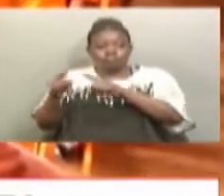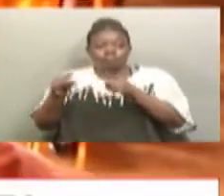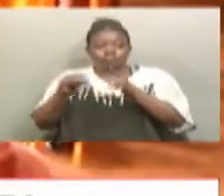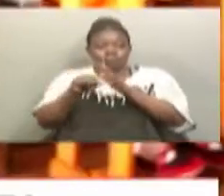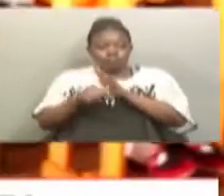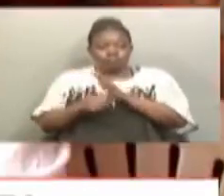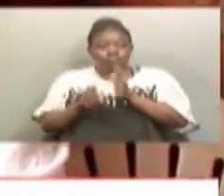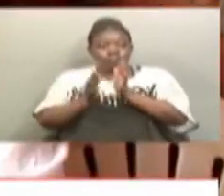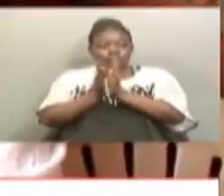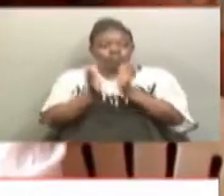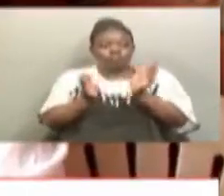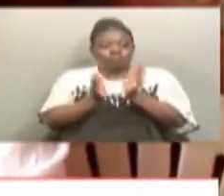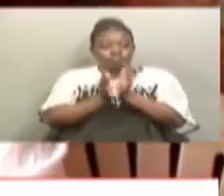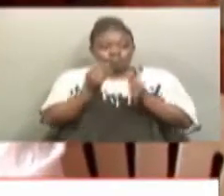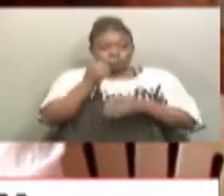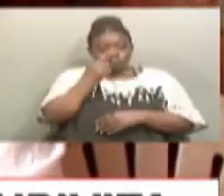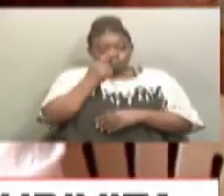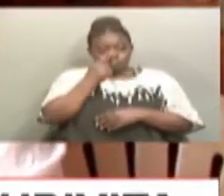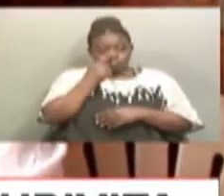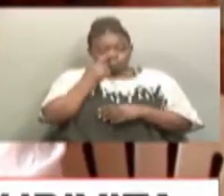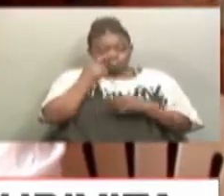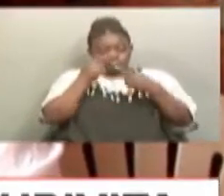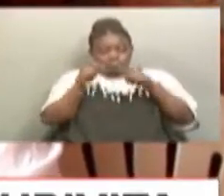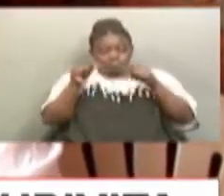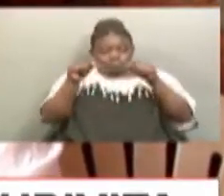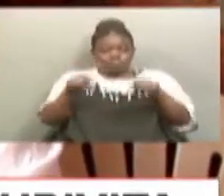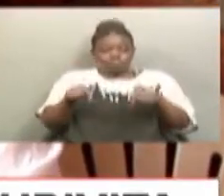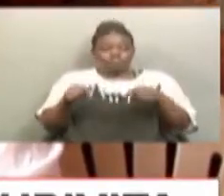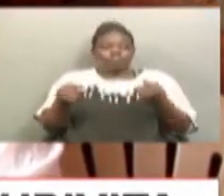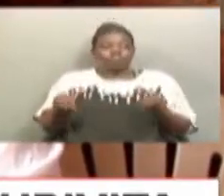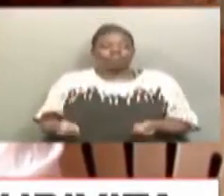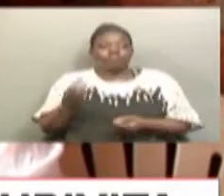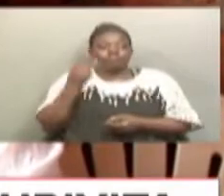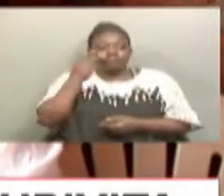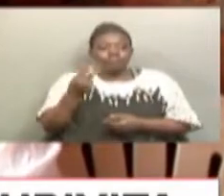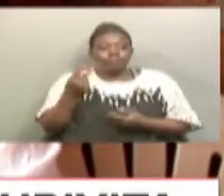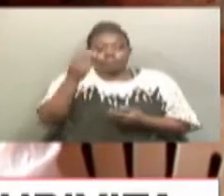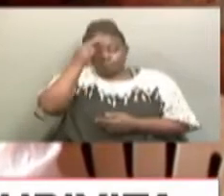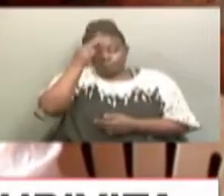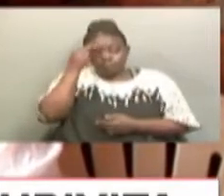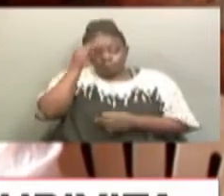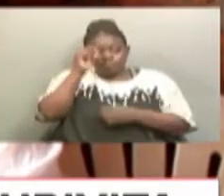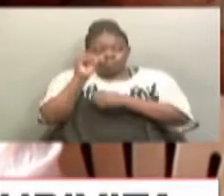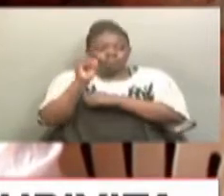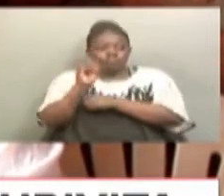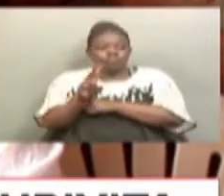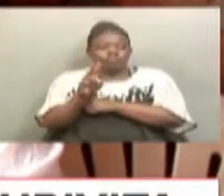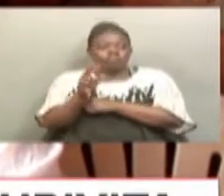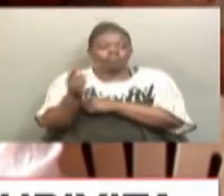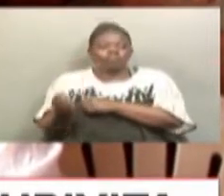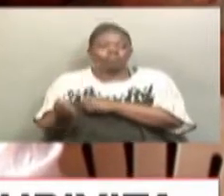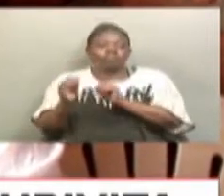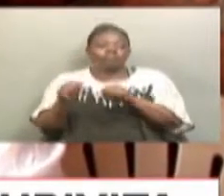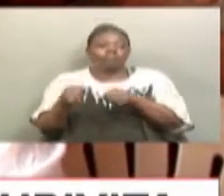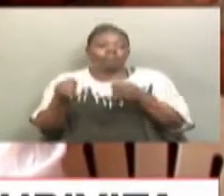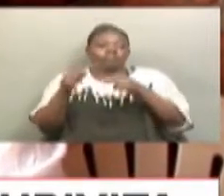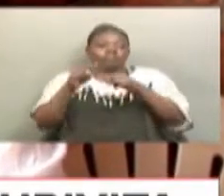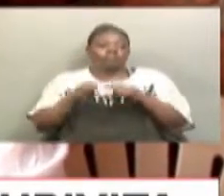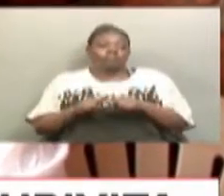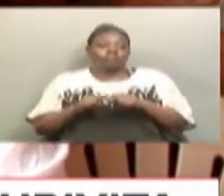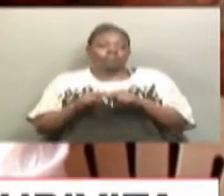zimu nga bwannyonnyola. Naye olwaleero lyokka tusobodde okulaba abaana 12 abatasobodde kukola